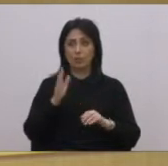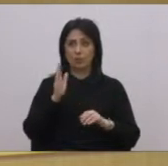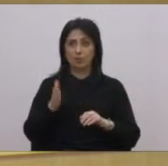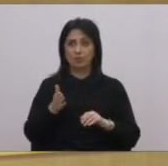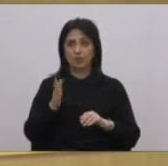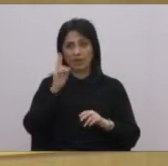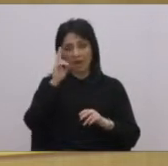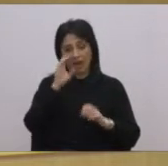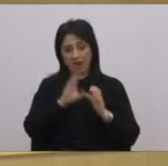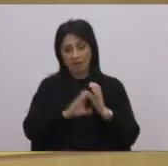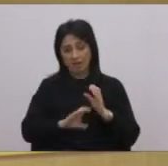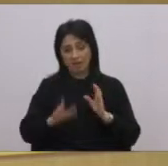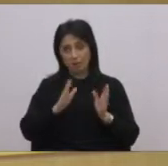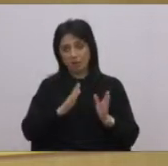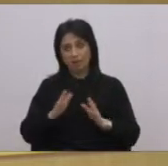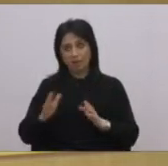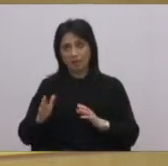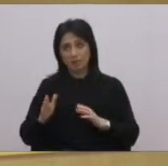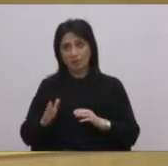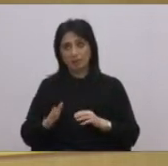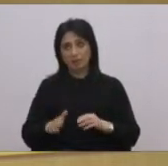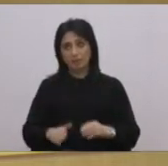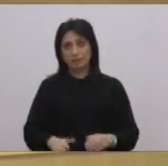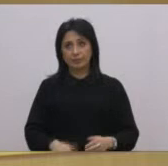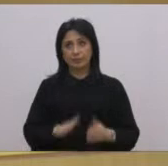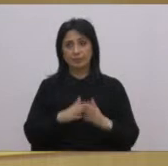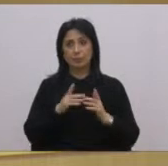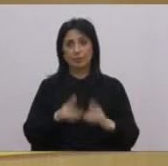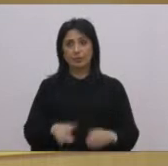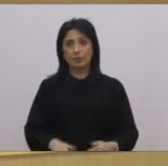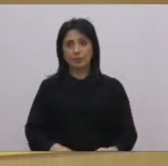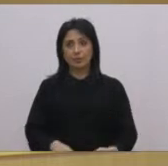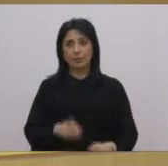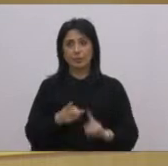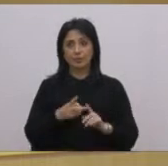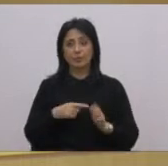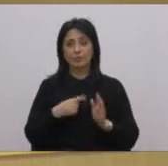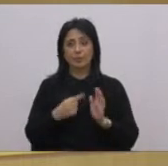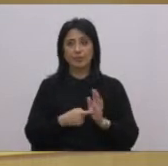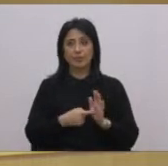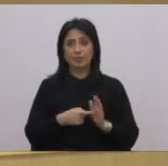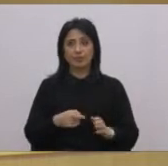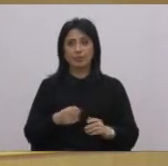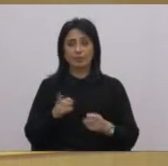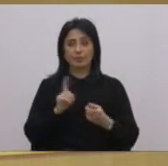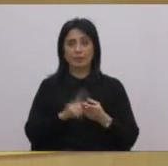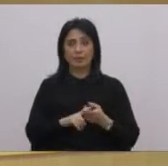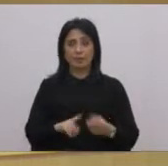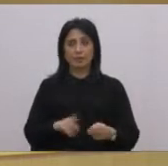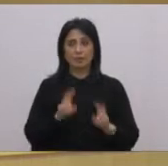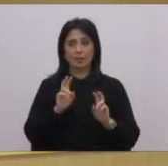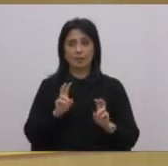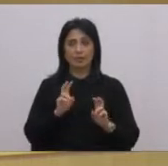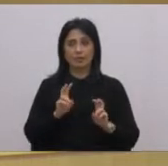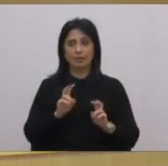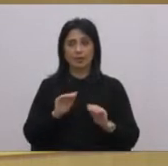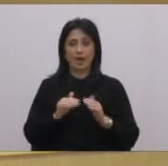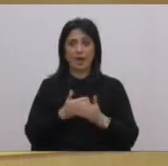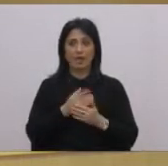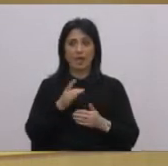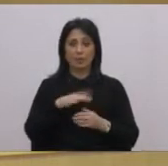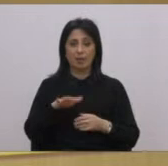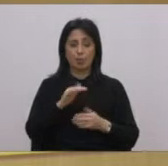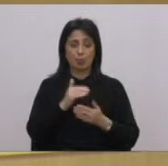თუ საკანალიზაციო ქსელის მოწესრიგება მოუგვარდეს? მეორე საკითხი შეეხება ეგრეთ წოდებული განახლებული